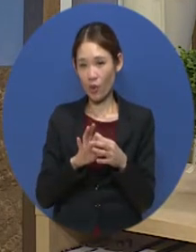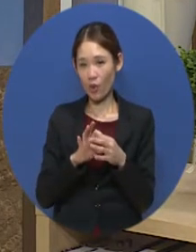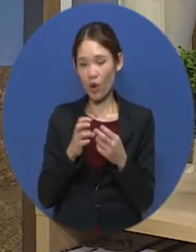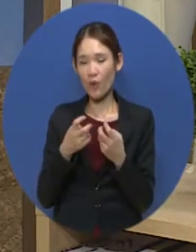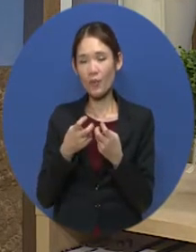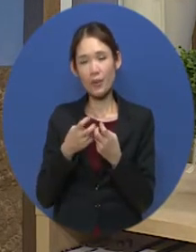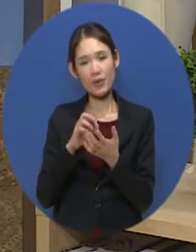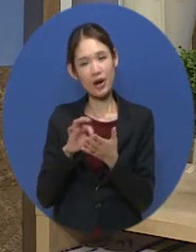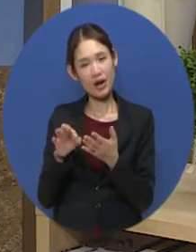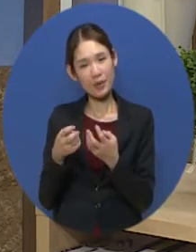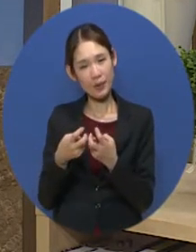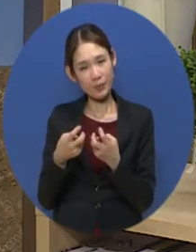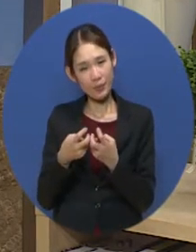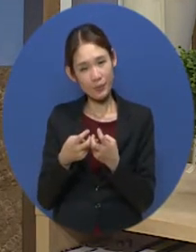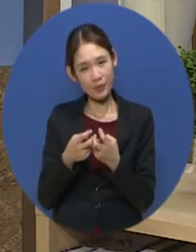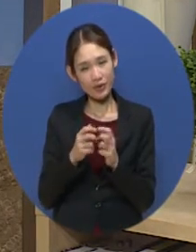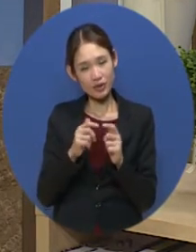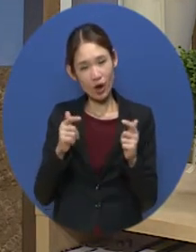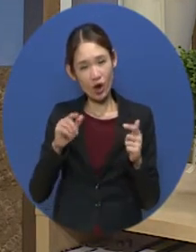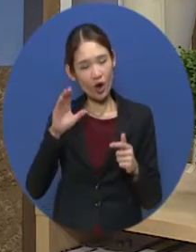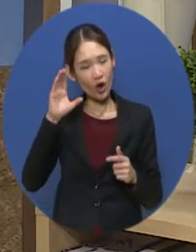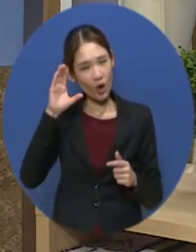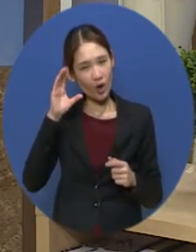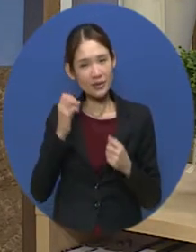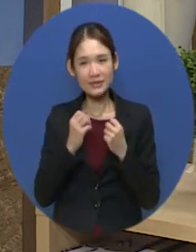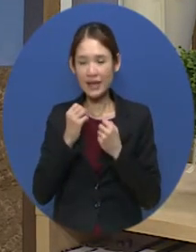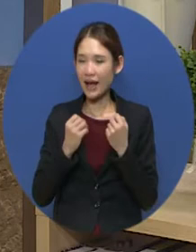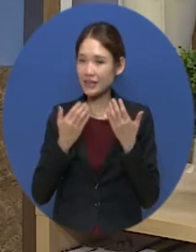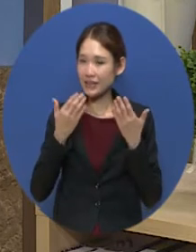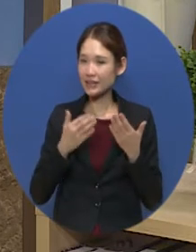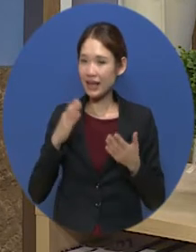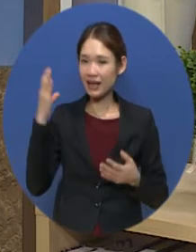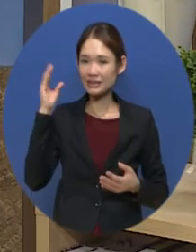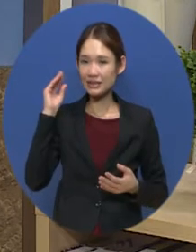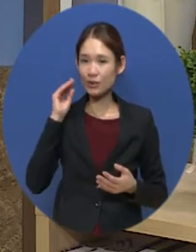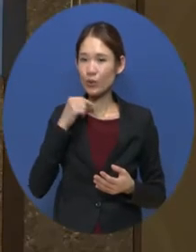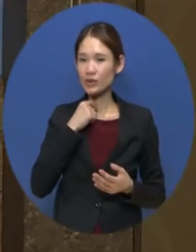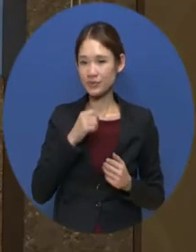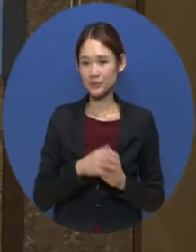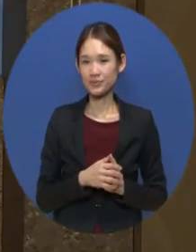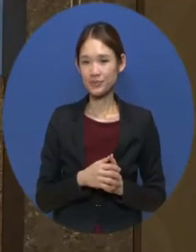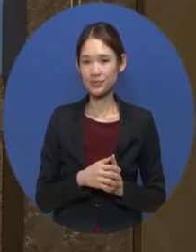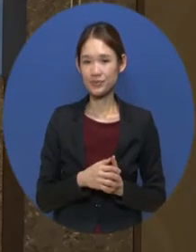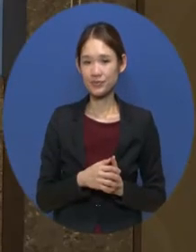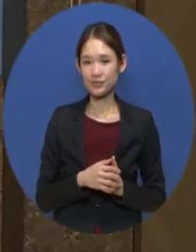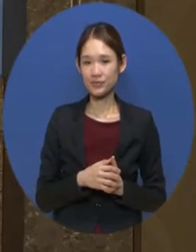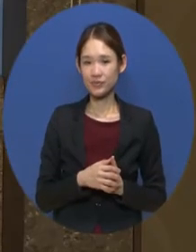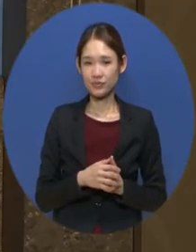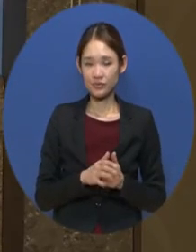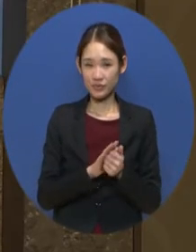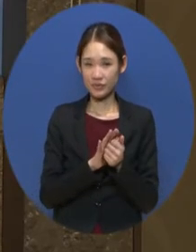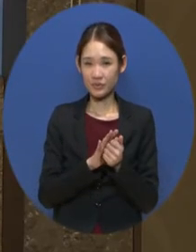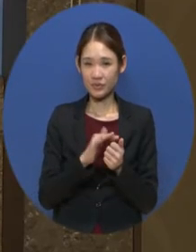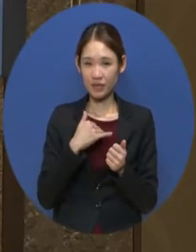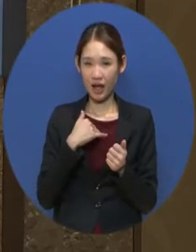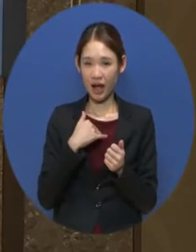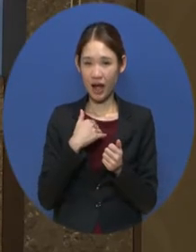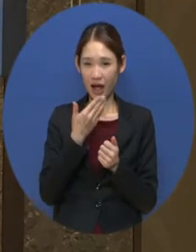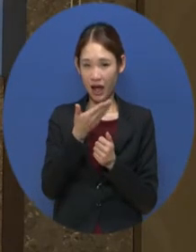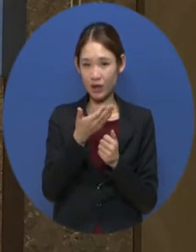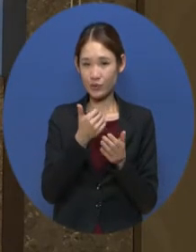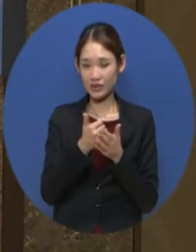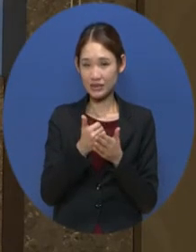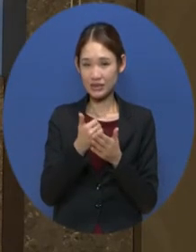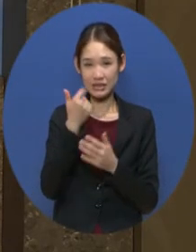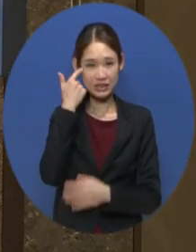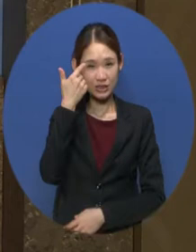이용할 수 있는지 이런 네. 여러 좀 자세한 네. 이야기를 듣고 싶거든요. 네, 이 서비스 우선 제가 안하선님께